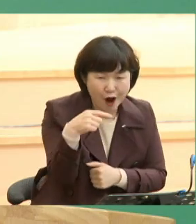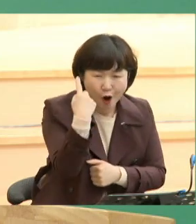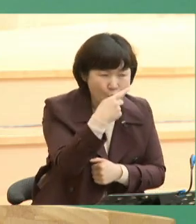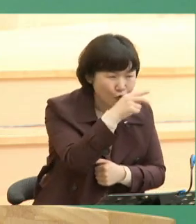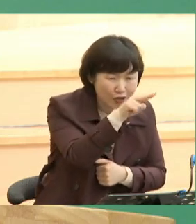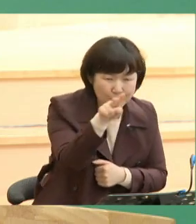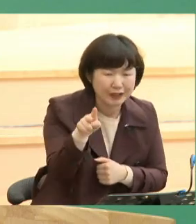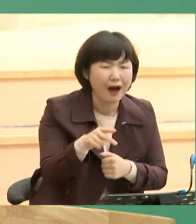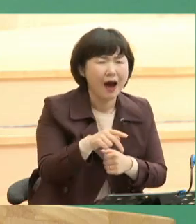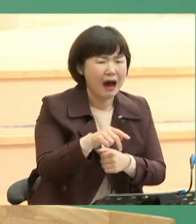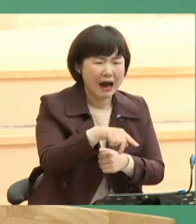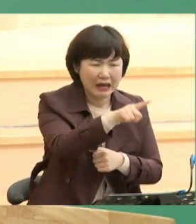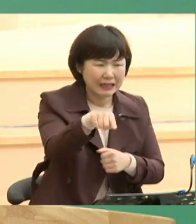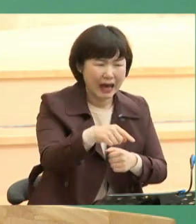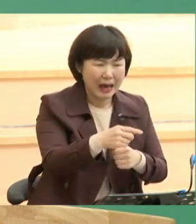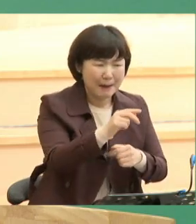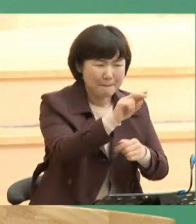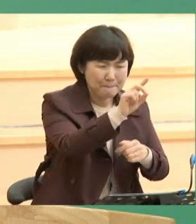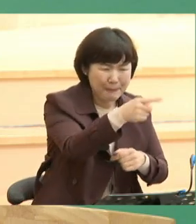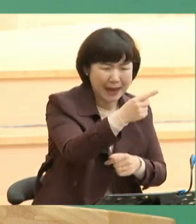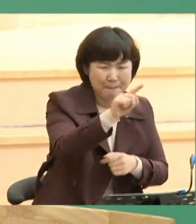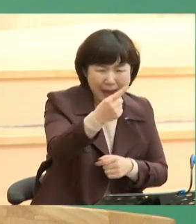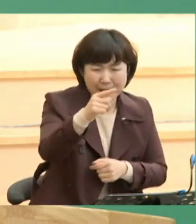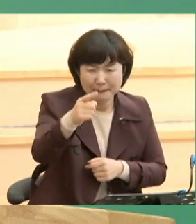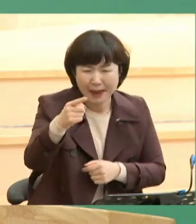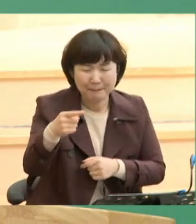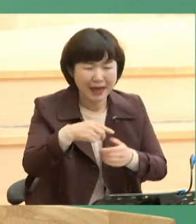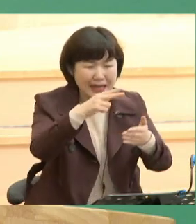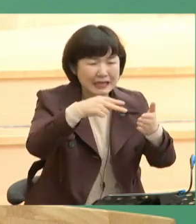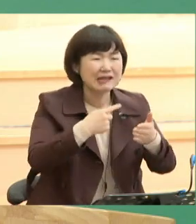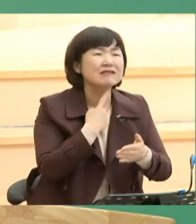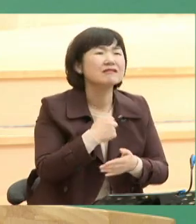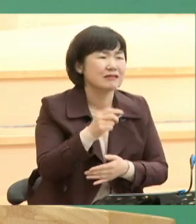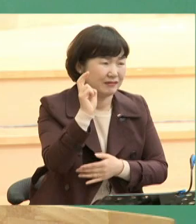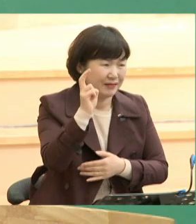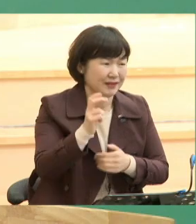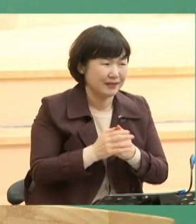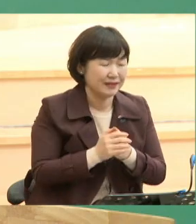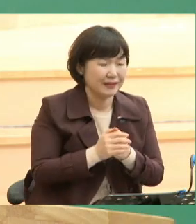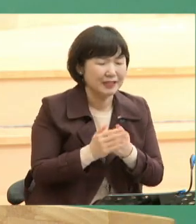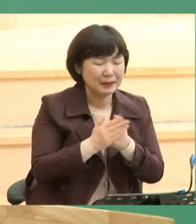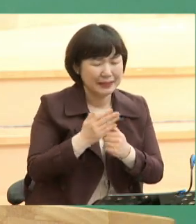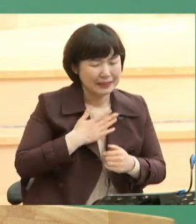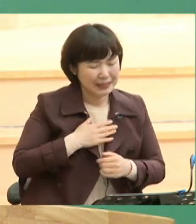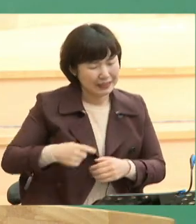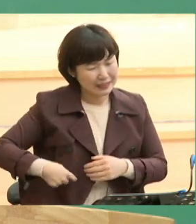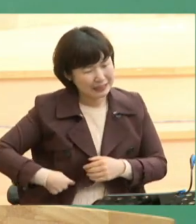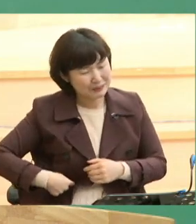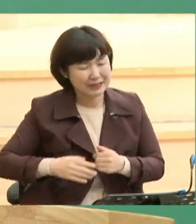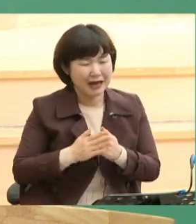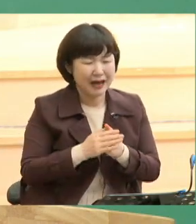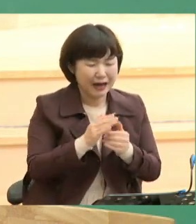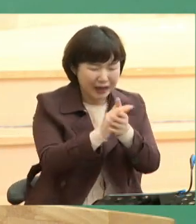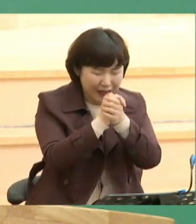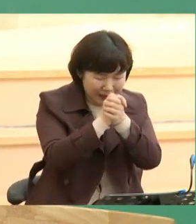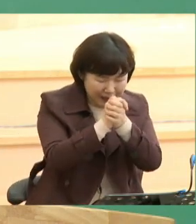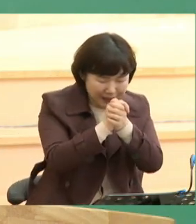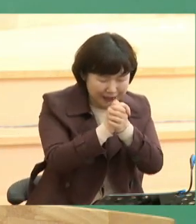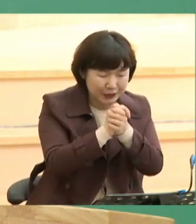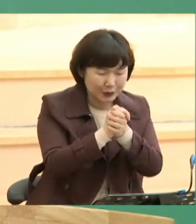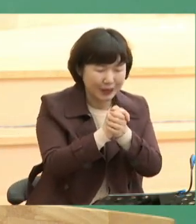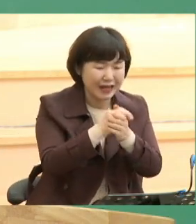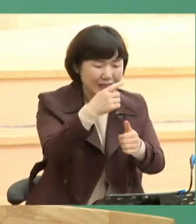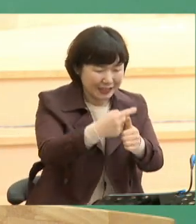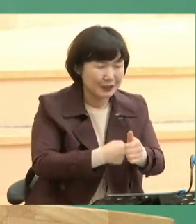답이 또한 것 같아요 진짜다 성경을 100 동안 것 같아요 그제 양심상 그렇게 기도할 수밖에 없어요